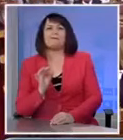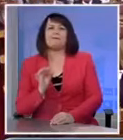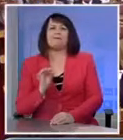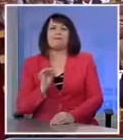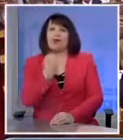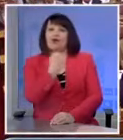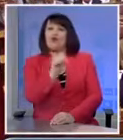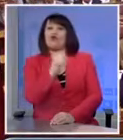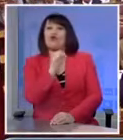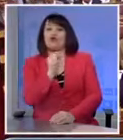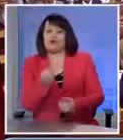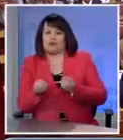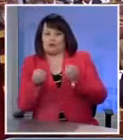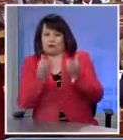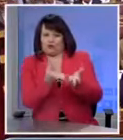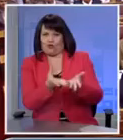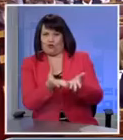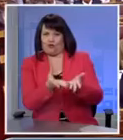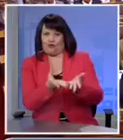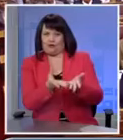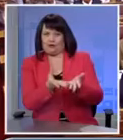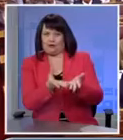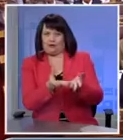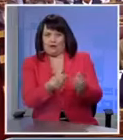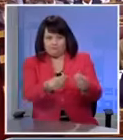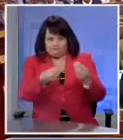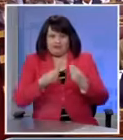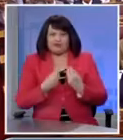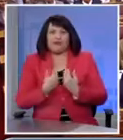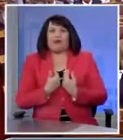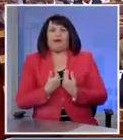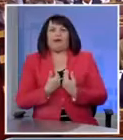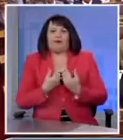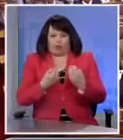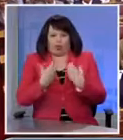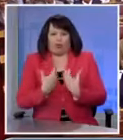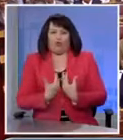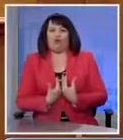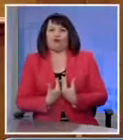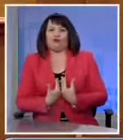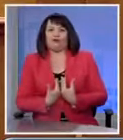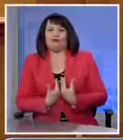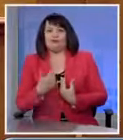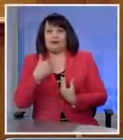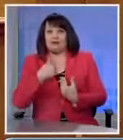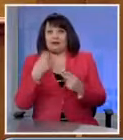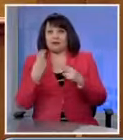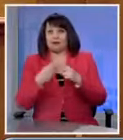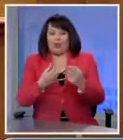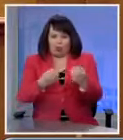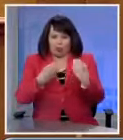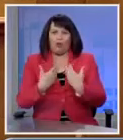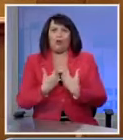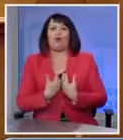να παραλάβετε αυτό το δώρο, μας το γυρίζετε πίσω. Μας κάνετε εμάς ένα πολύ μεγάλο δώρο.